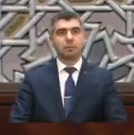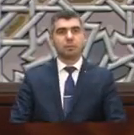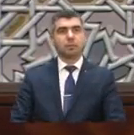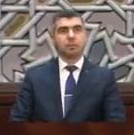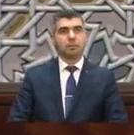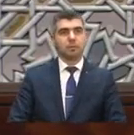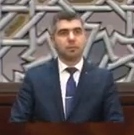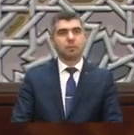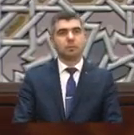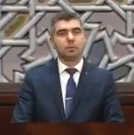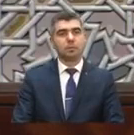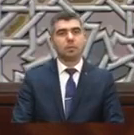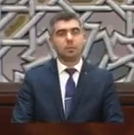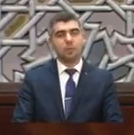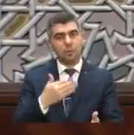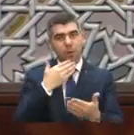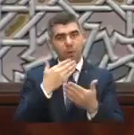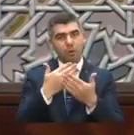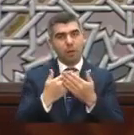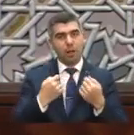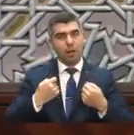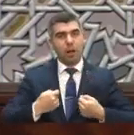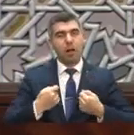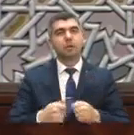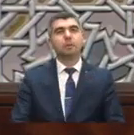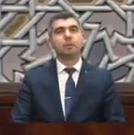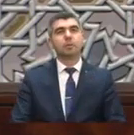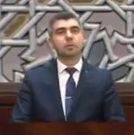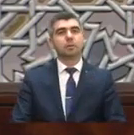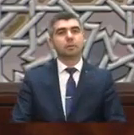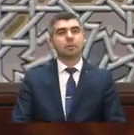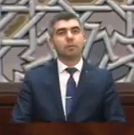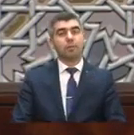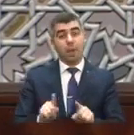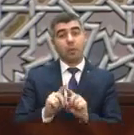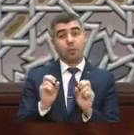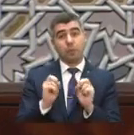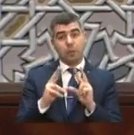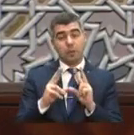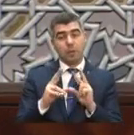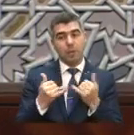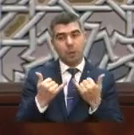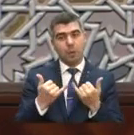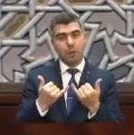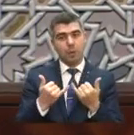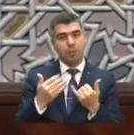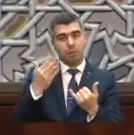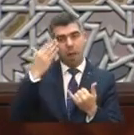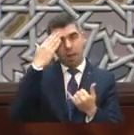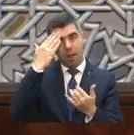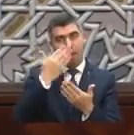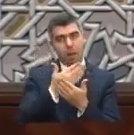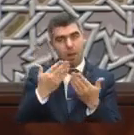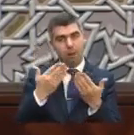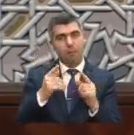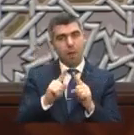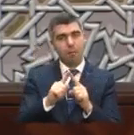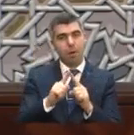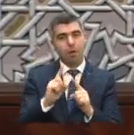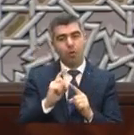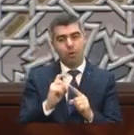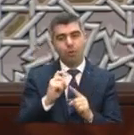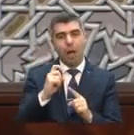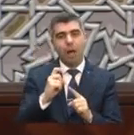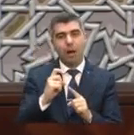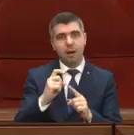شكرا سيد الرئيس، شكرا سيد النائب المحترم. بالفعل اليوم تعلمون اننا في البدايه ديال شهر فبراير، هو الشهر